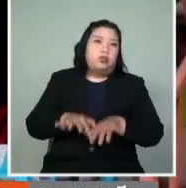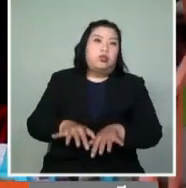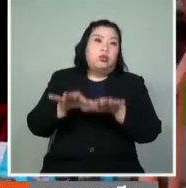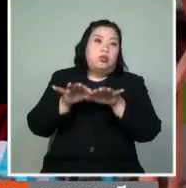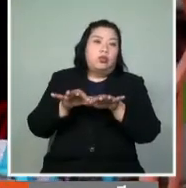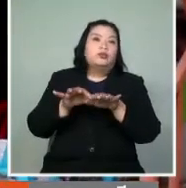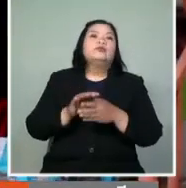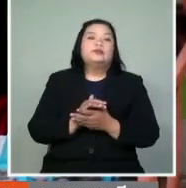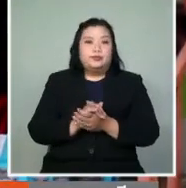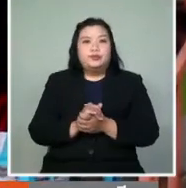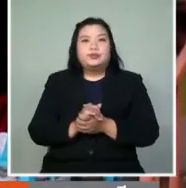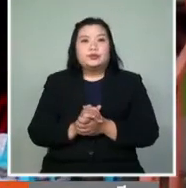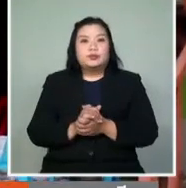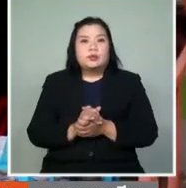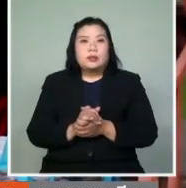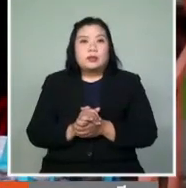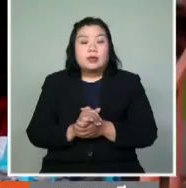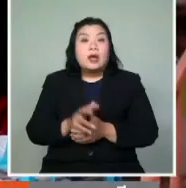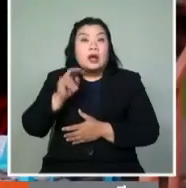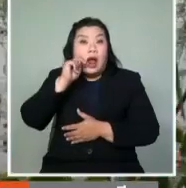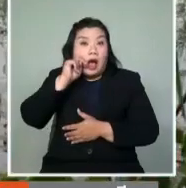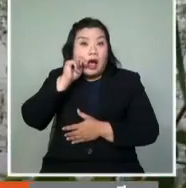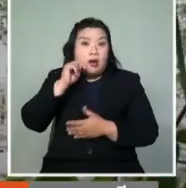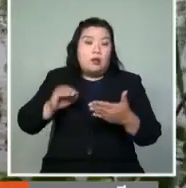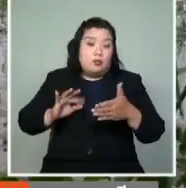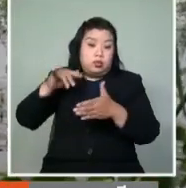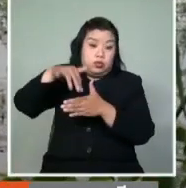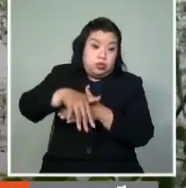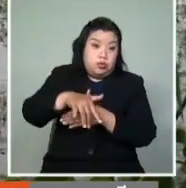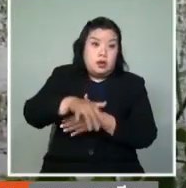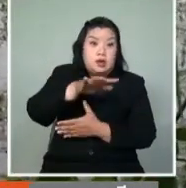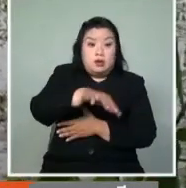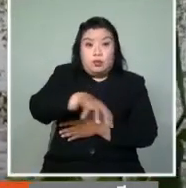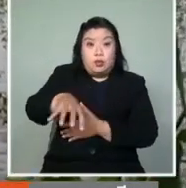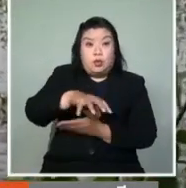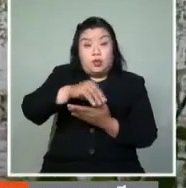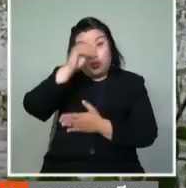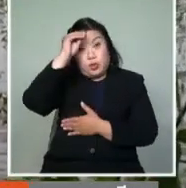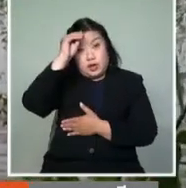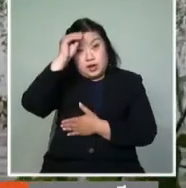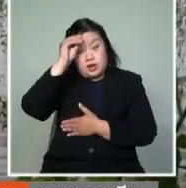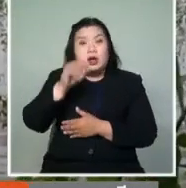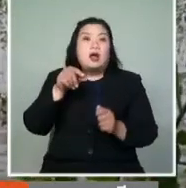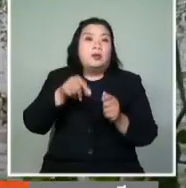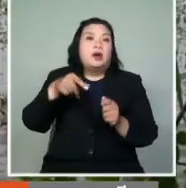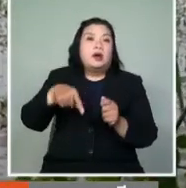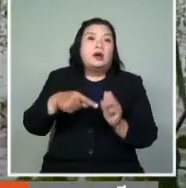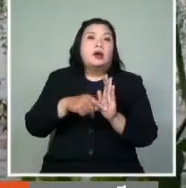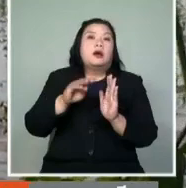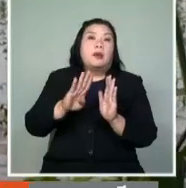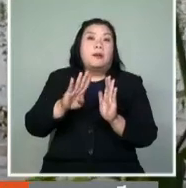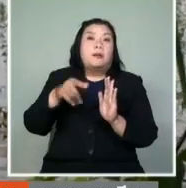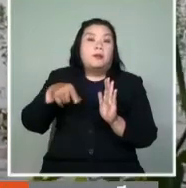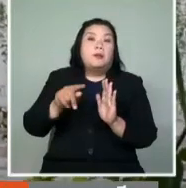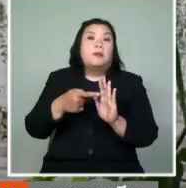าณน้ำไม่ได้ส่วนสถานการณ์น้ำล้นตลิ่งเข้าท่วมโรงเรียนบ้านกอกวิทยาที่ตำบลพับพลาวันนี้เข้าสู่วันที่